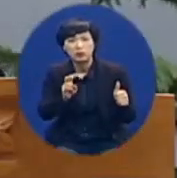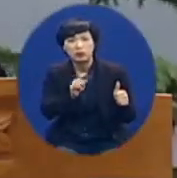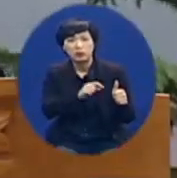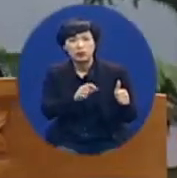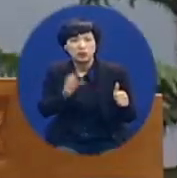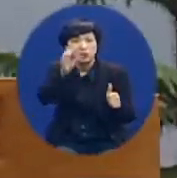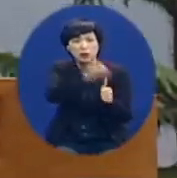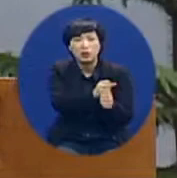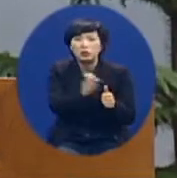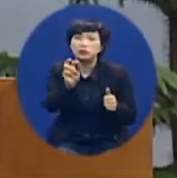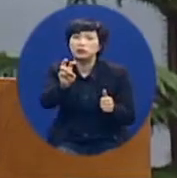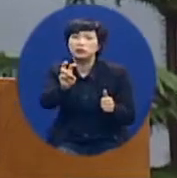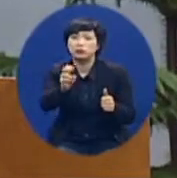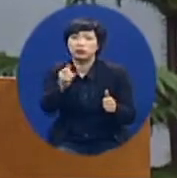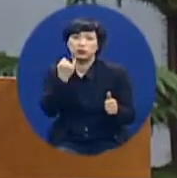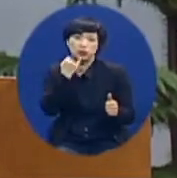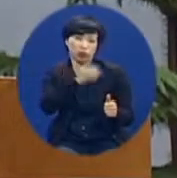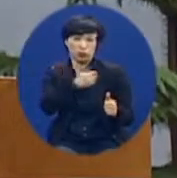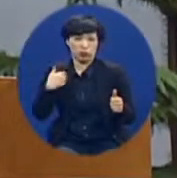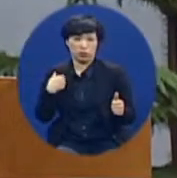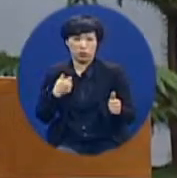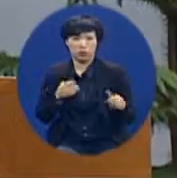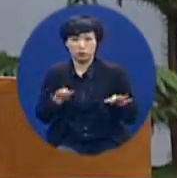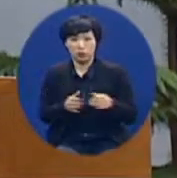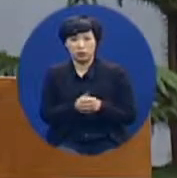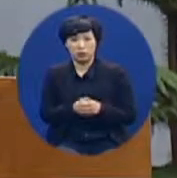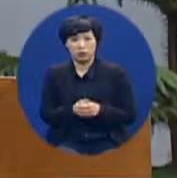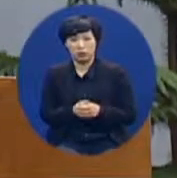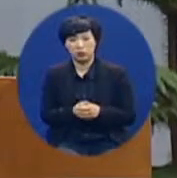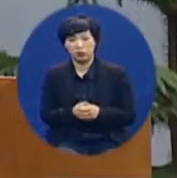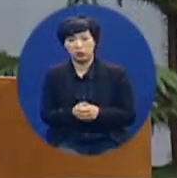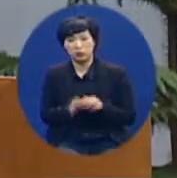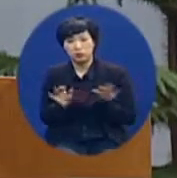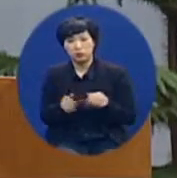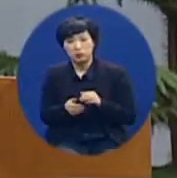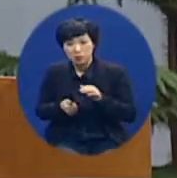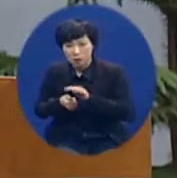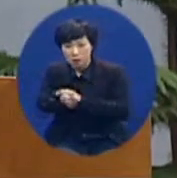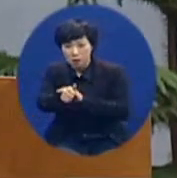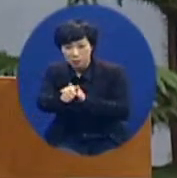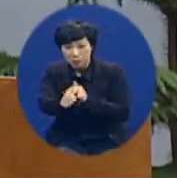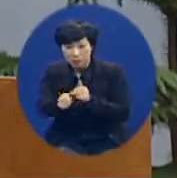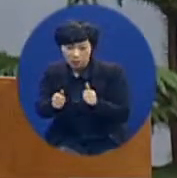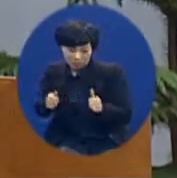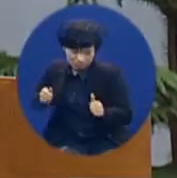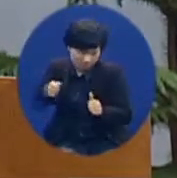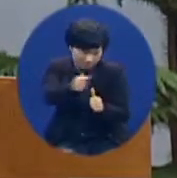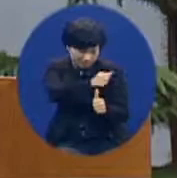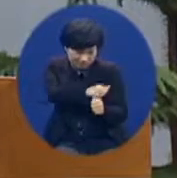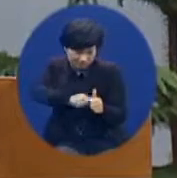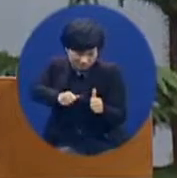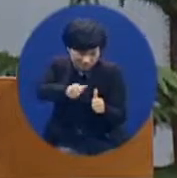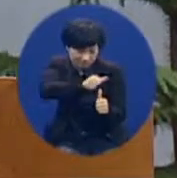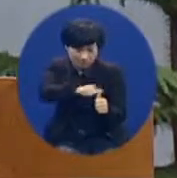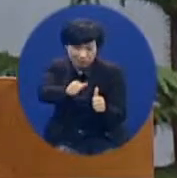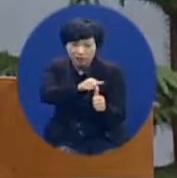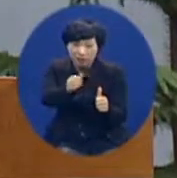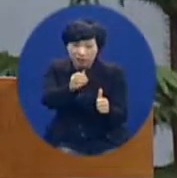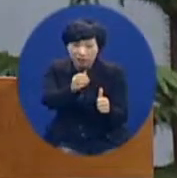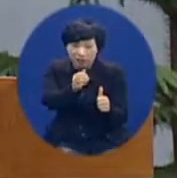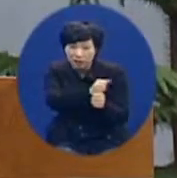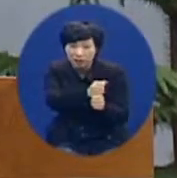가다 없을만큼 한번 그 뱀에게 걸려서 살아남는